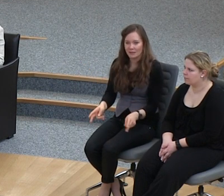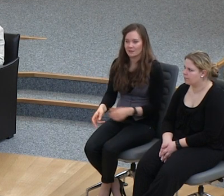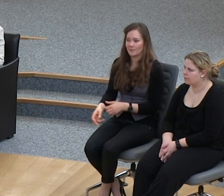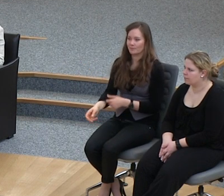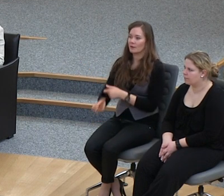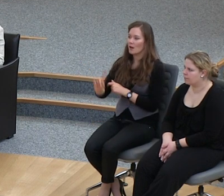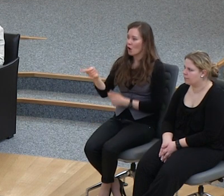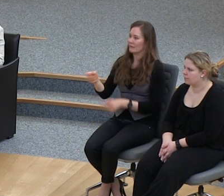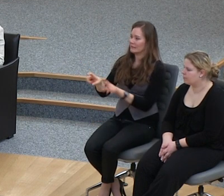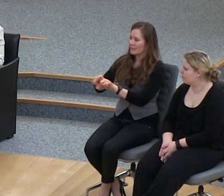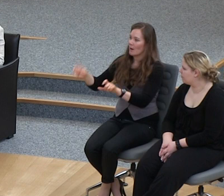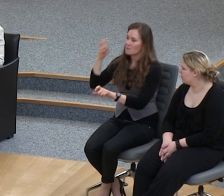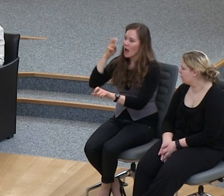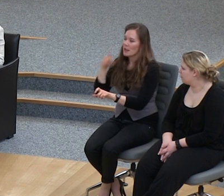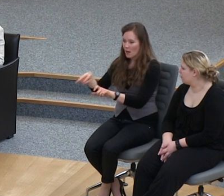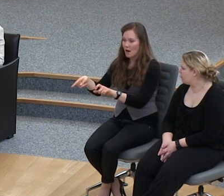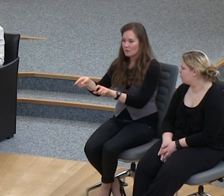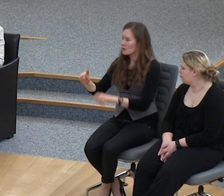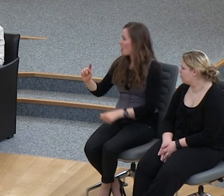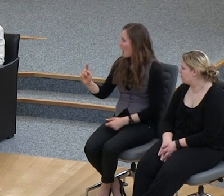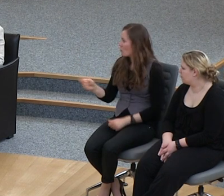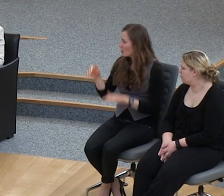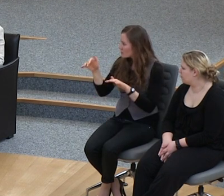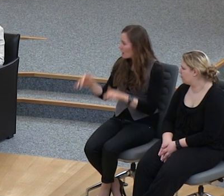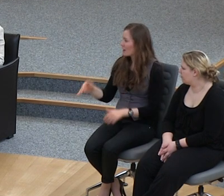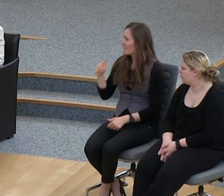und Alter hat ja auch